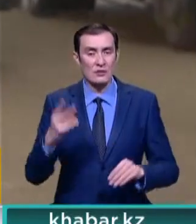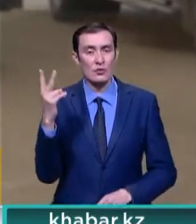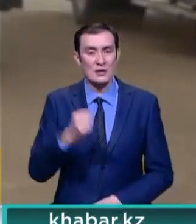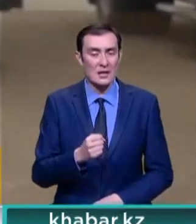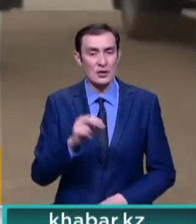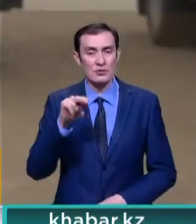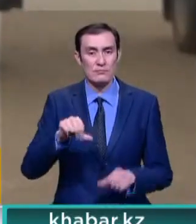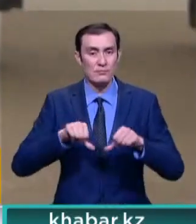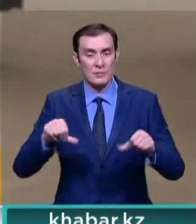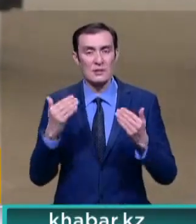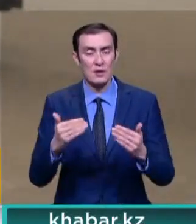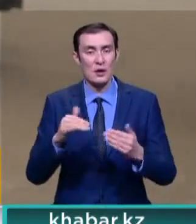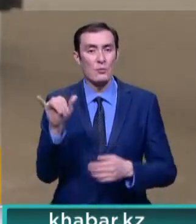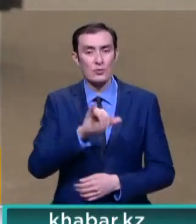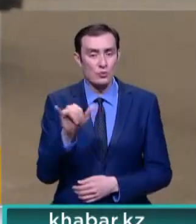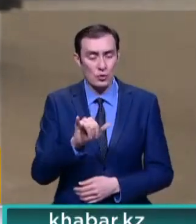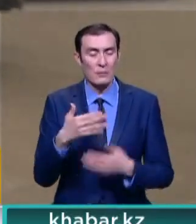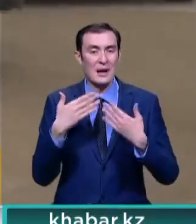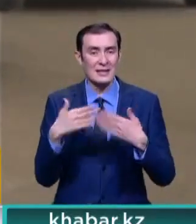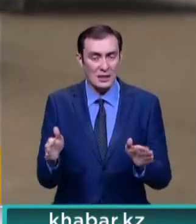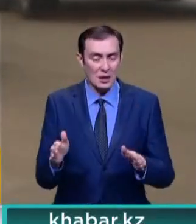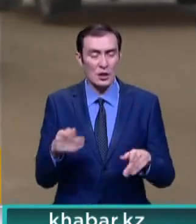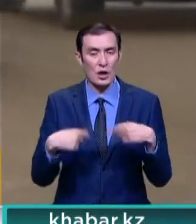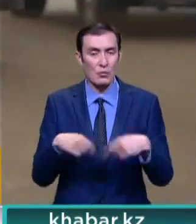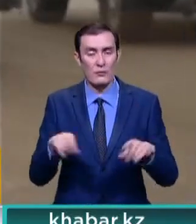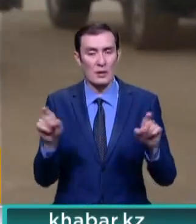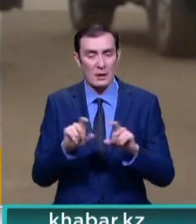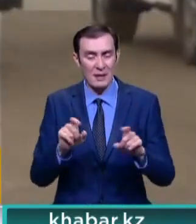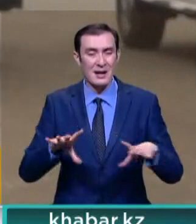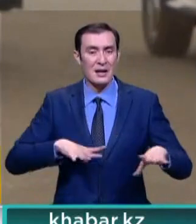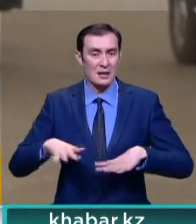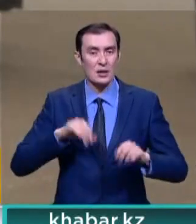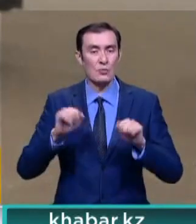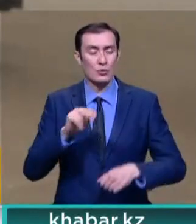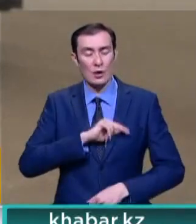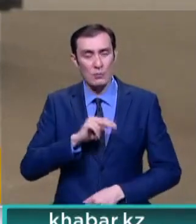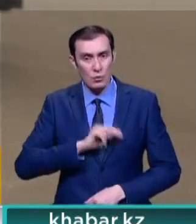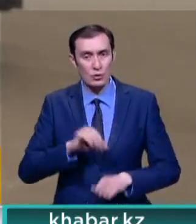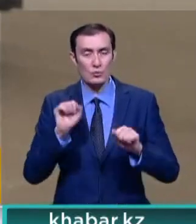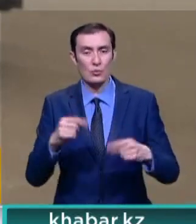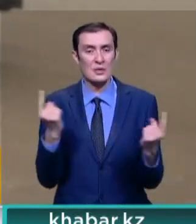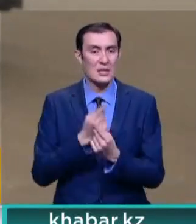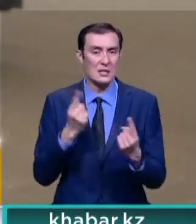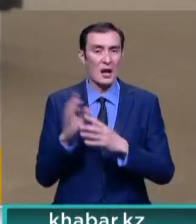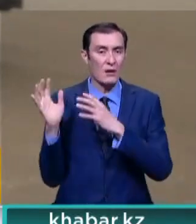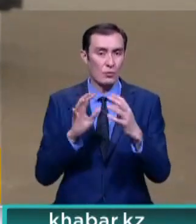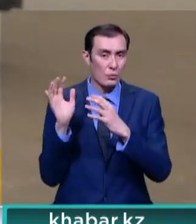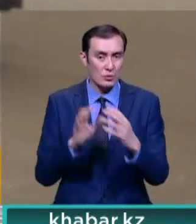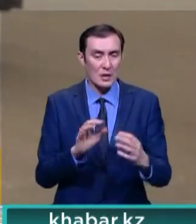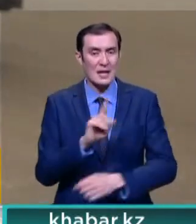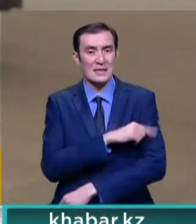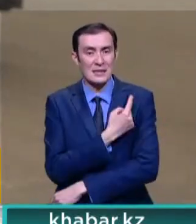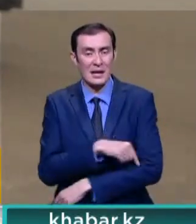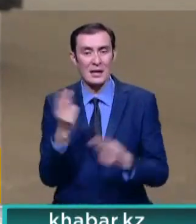двухнедельный локдаун. Теперь по субботам здесь открыты торговые дома, рынки могут работать, будут ездить автобусы, а все